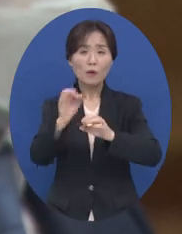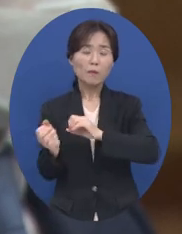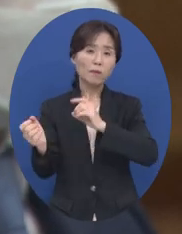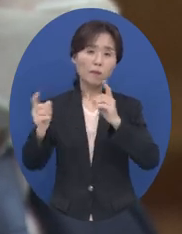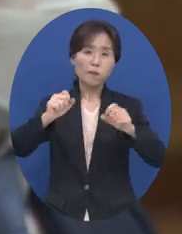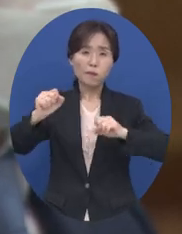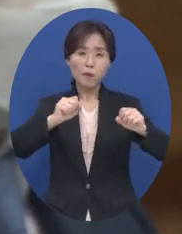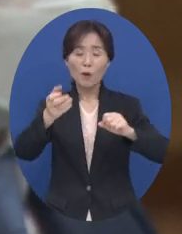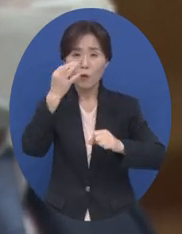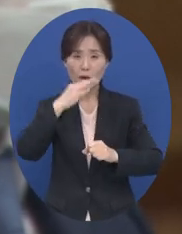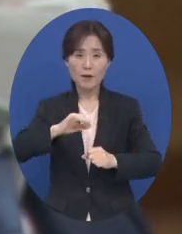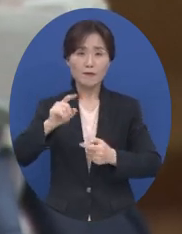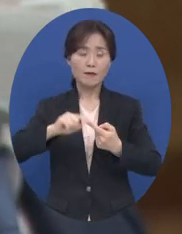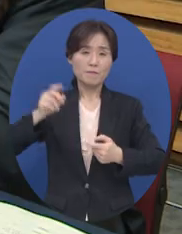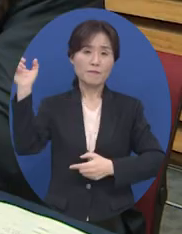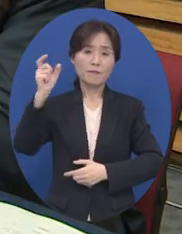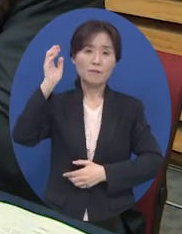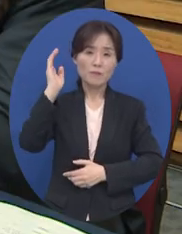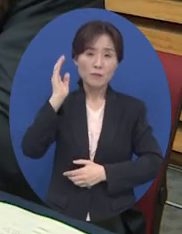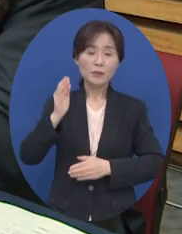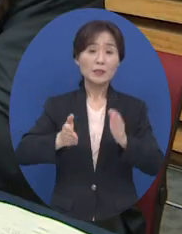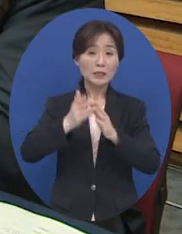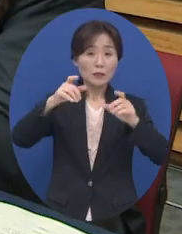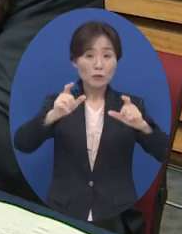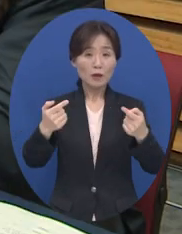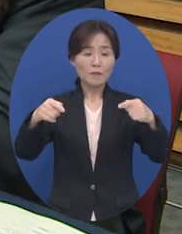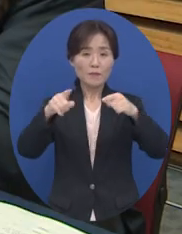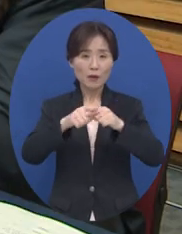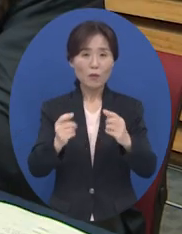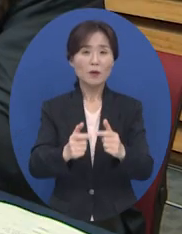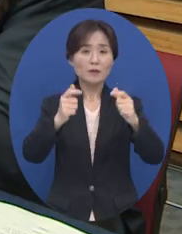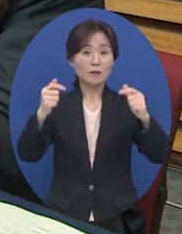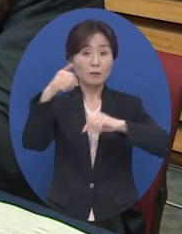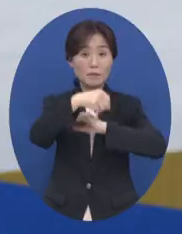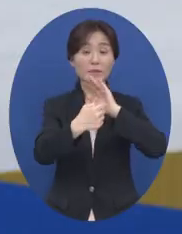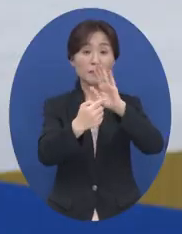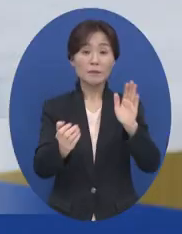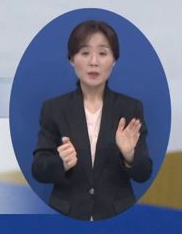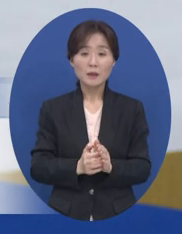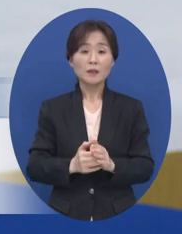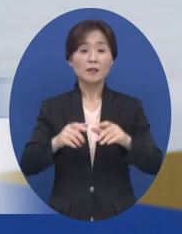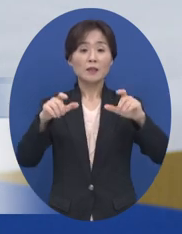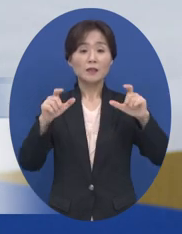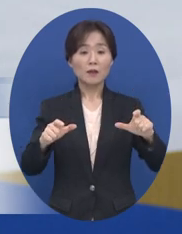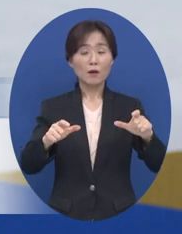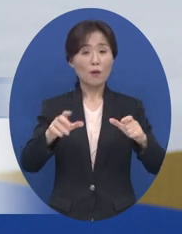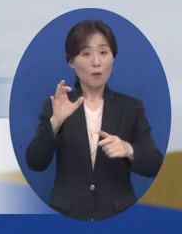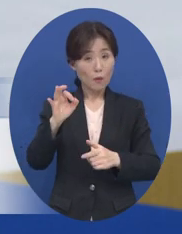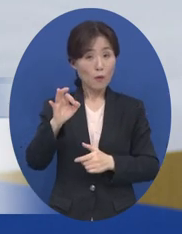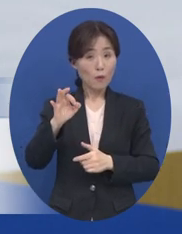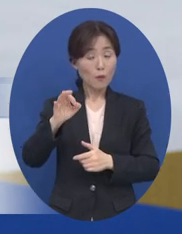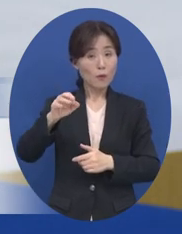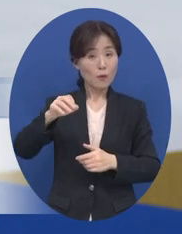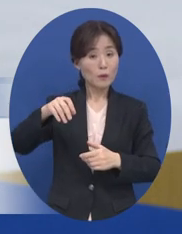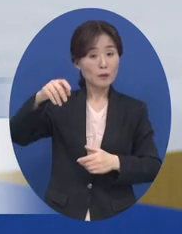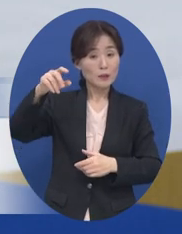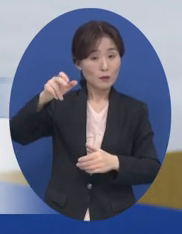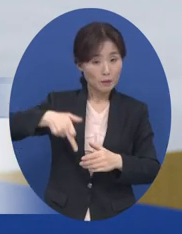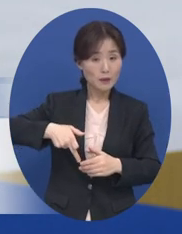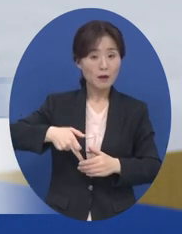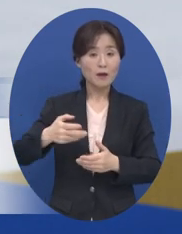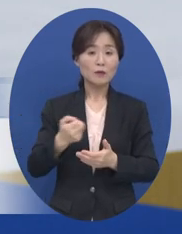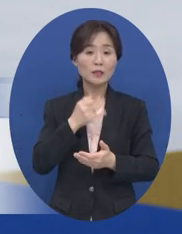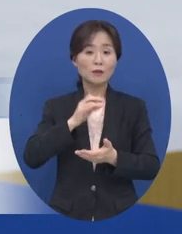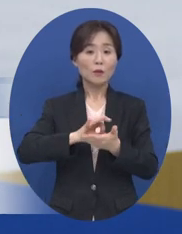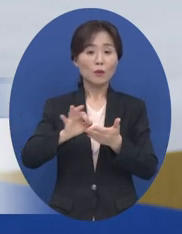강조하며 시군과 함께 계속해서 확대해 나가겠다는 뜻을 밝혔습니다. 지역화폐가 가지는 소비촉진효과